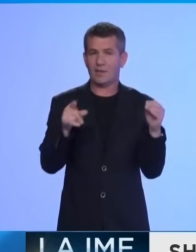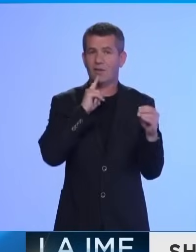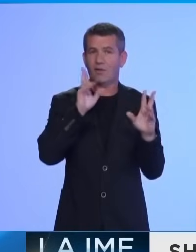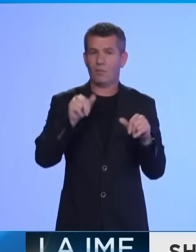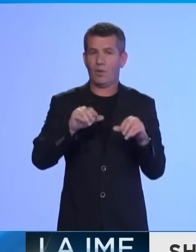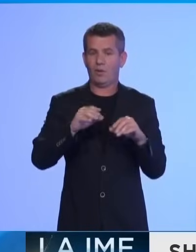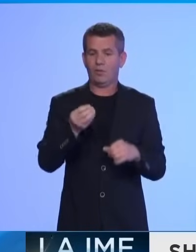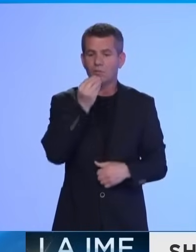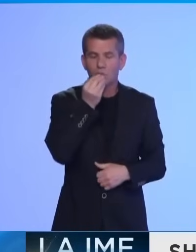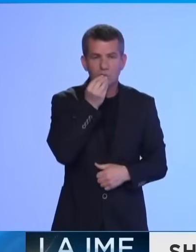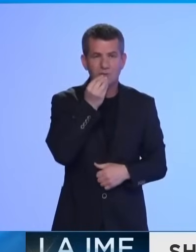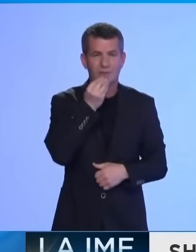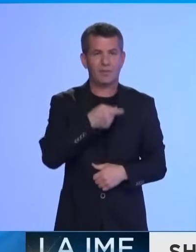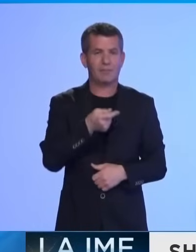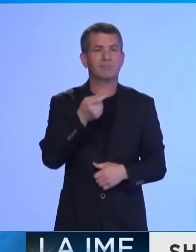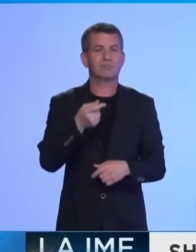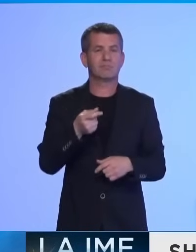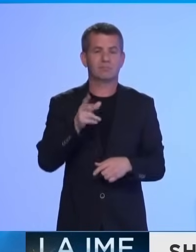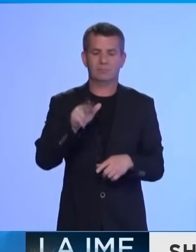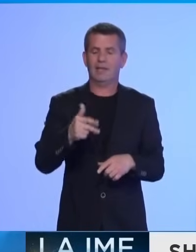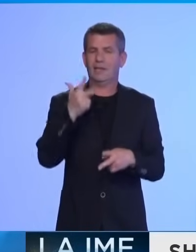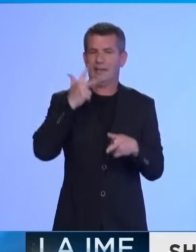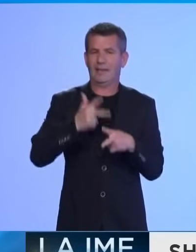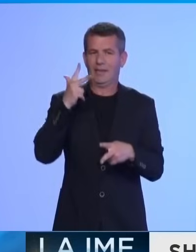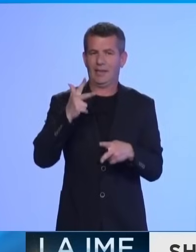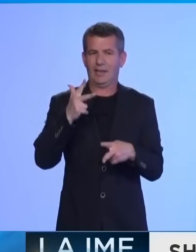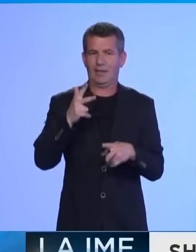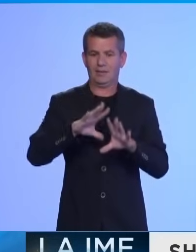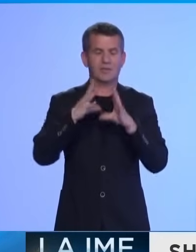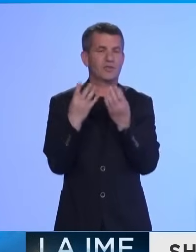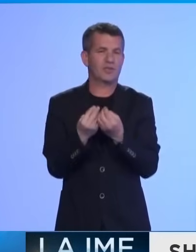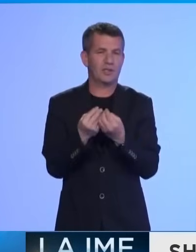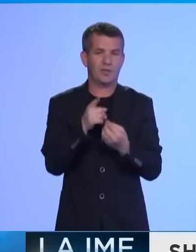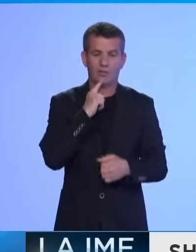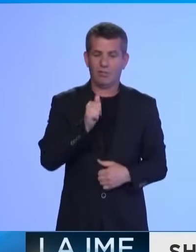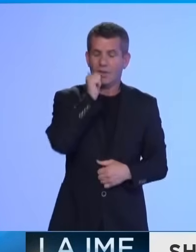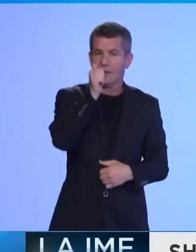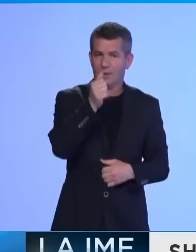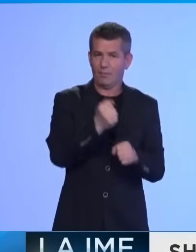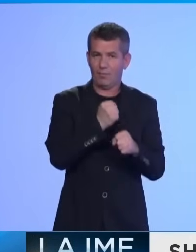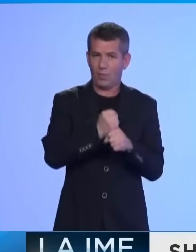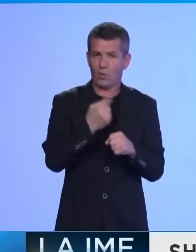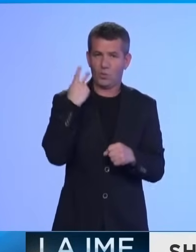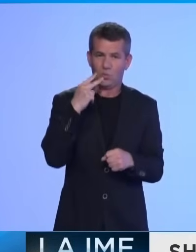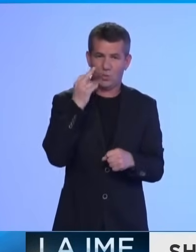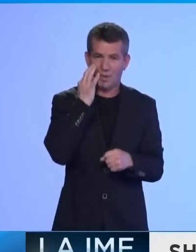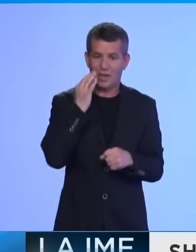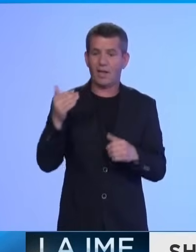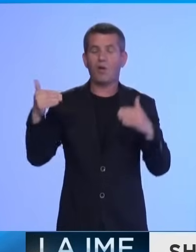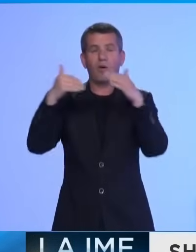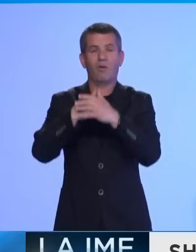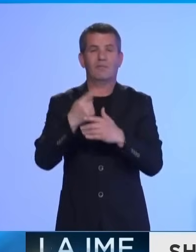edhe shujta e ngrohtë për 3 herë në ditë, pra ata ditë ndrimin që janë 2 herë dhe ndrimin natës 1